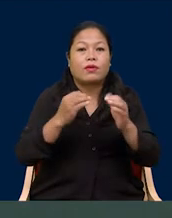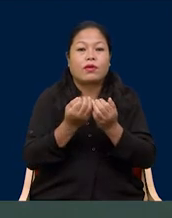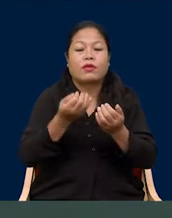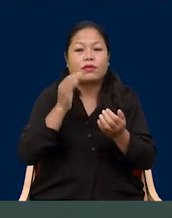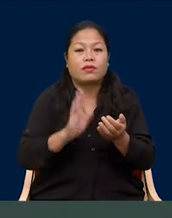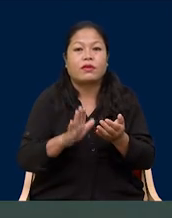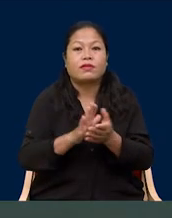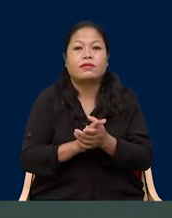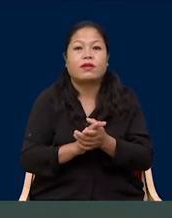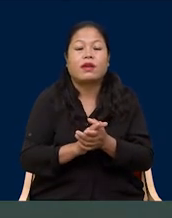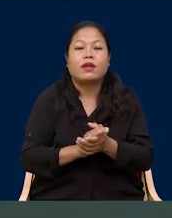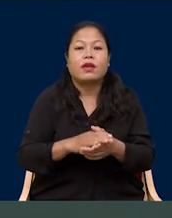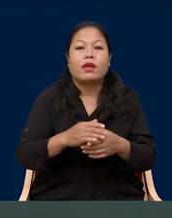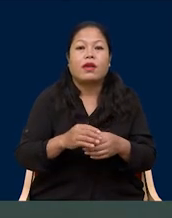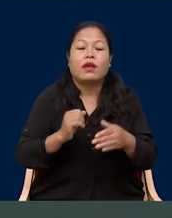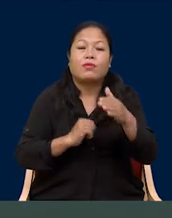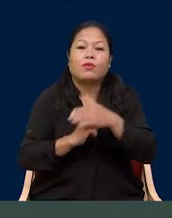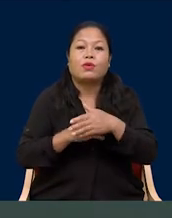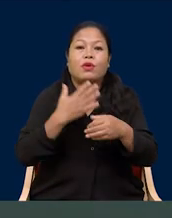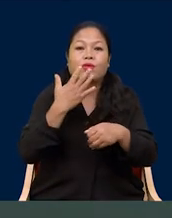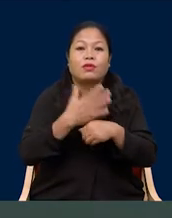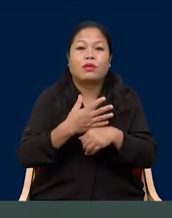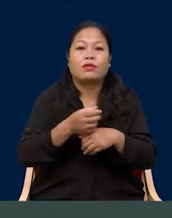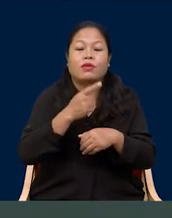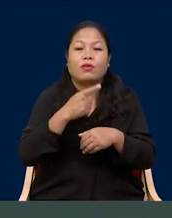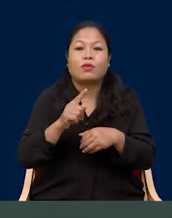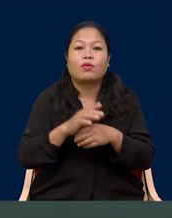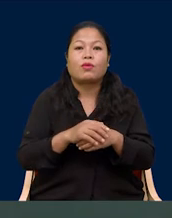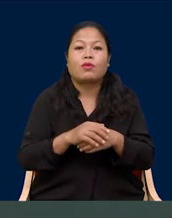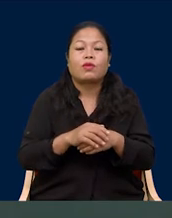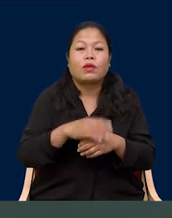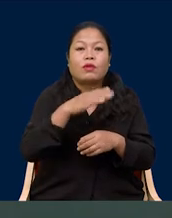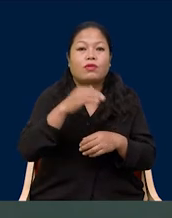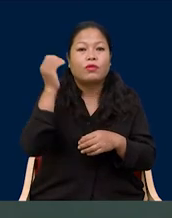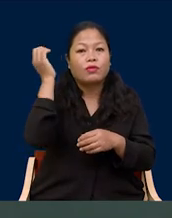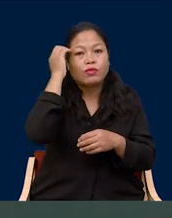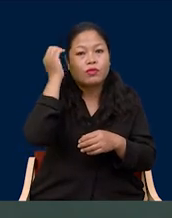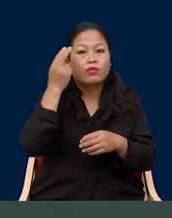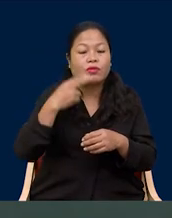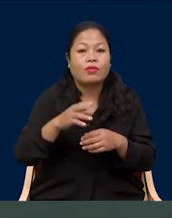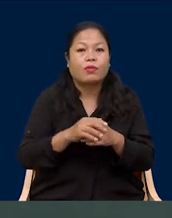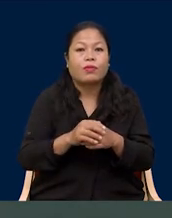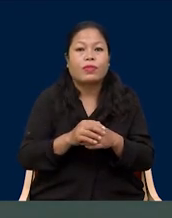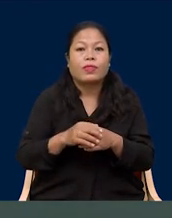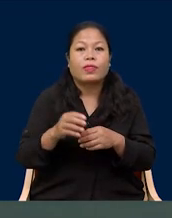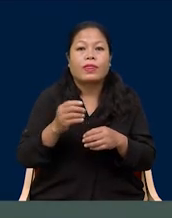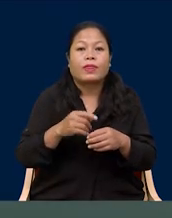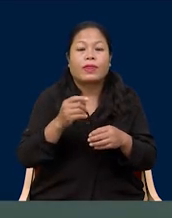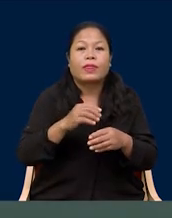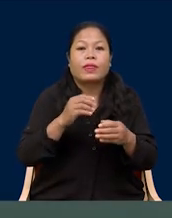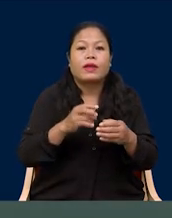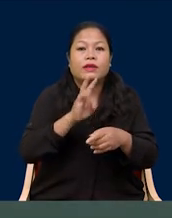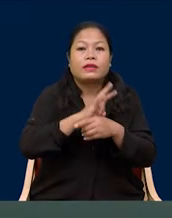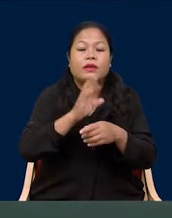कसरी युटिलाइज गर्न सक्छ भन्ने चाहिँ हाम्रो मेन उद्देश्य हो। यसमा चाहिँ हाम्रो यो जुन हामीले इन्डिजिनस नलेज भन्छौँ, हाम्रो ट्रेडिसनल